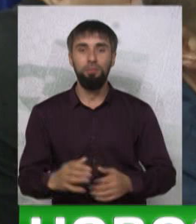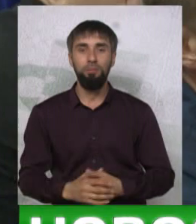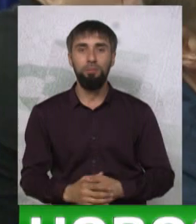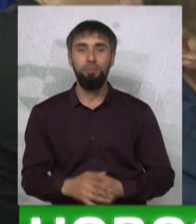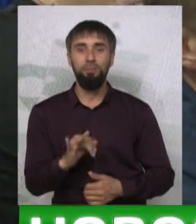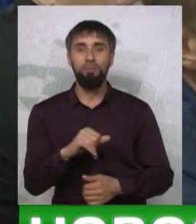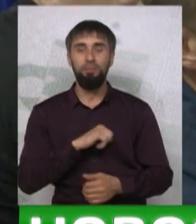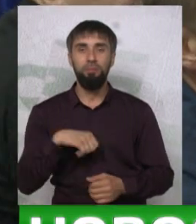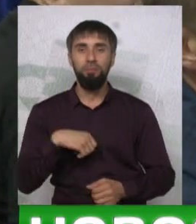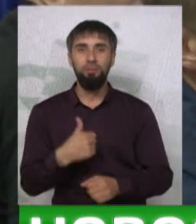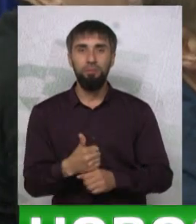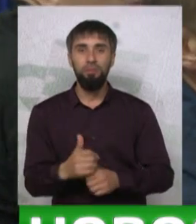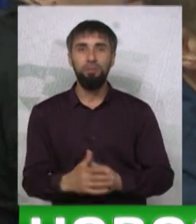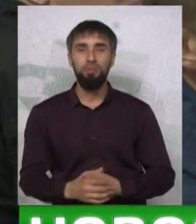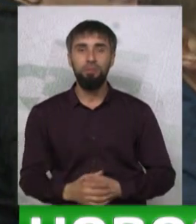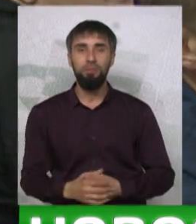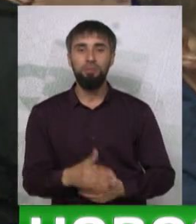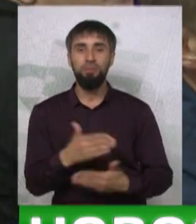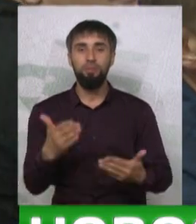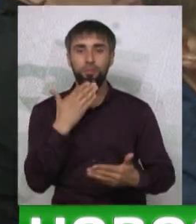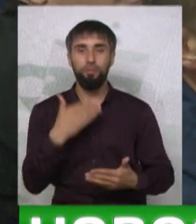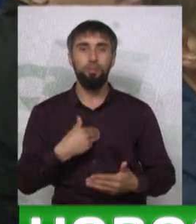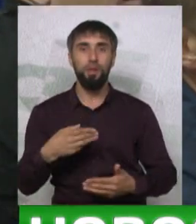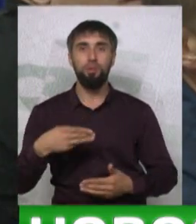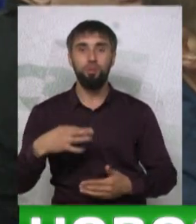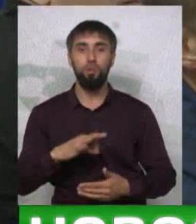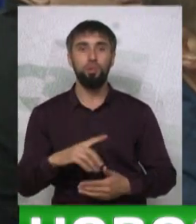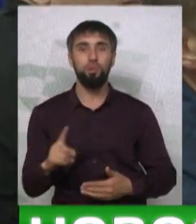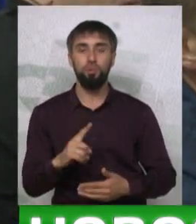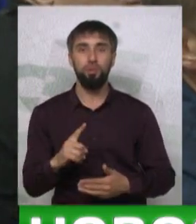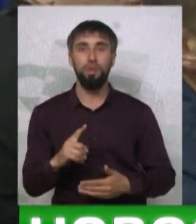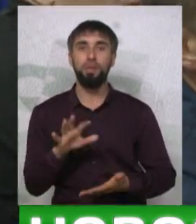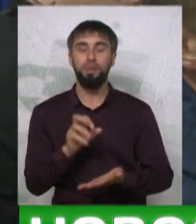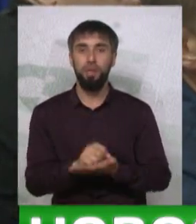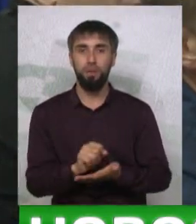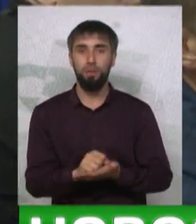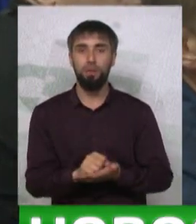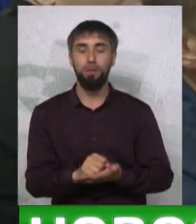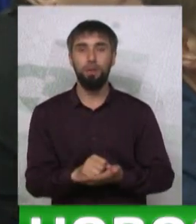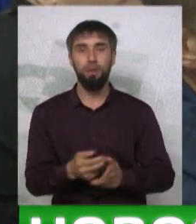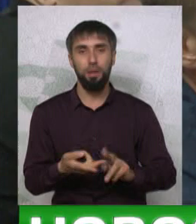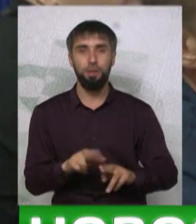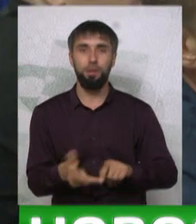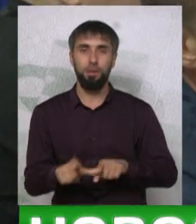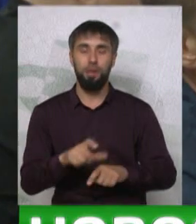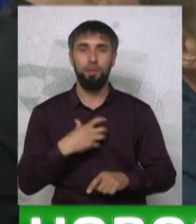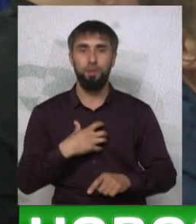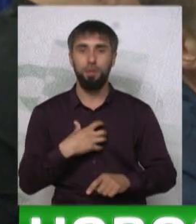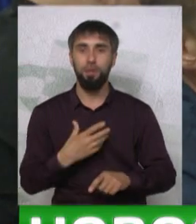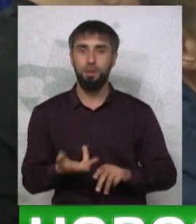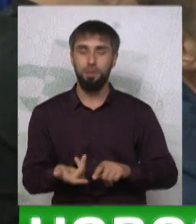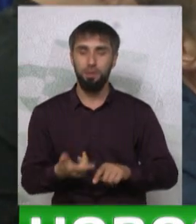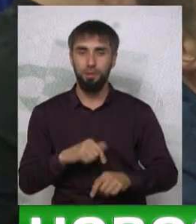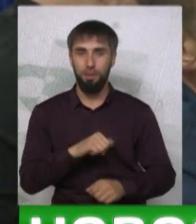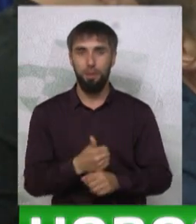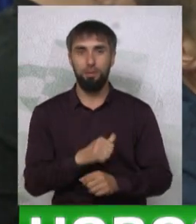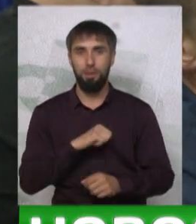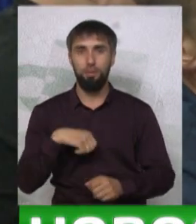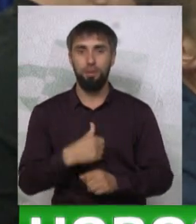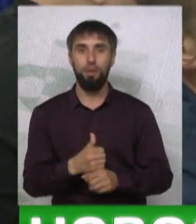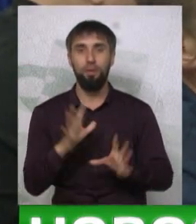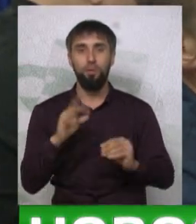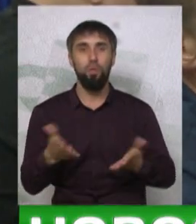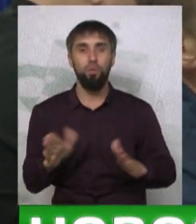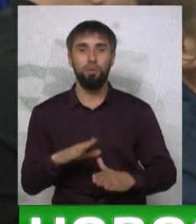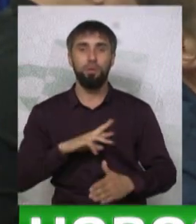И самое главное, вы любите то, чем вы занимаетесь. Это самое важное, это самое главное. Все остальное,